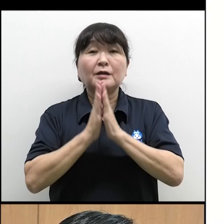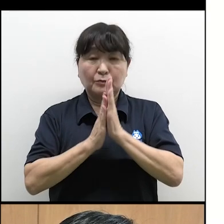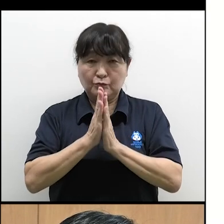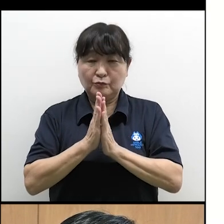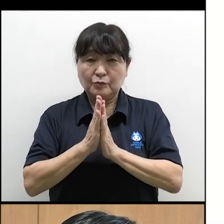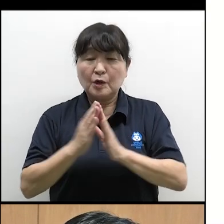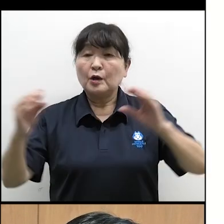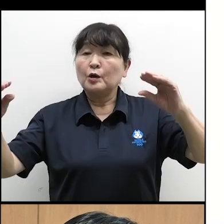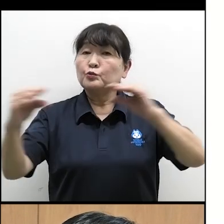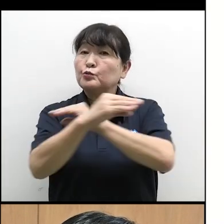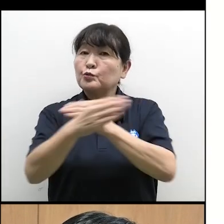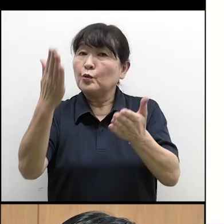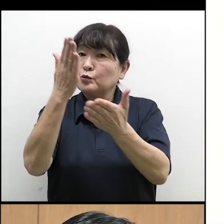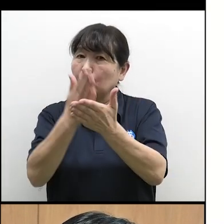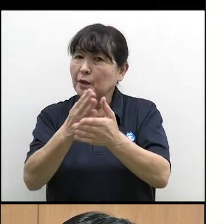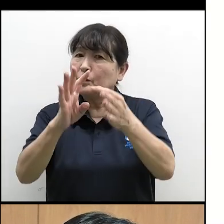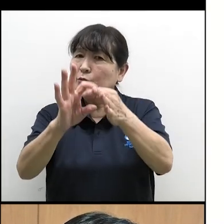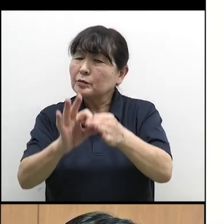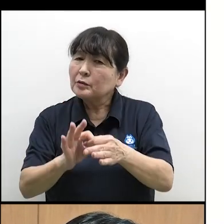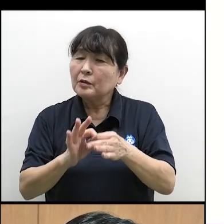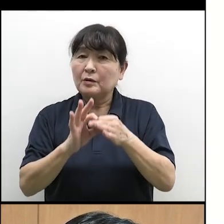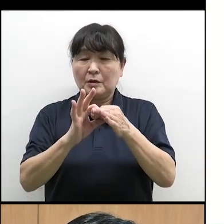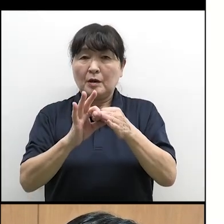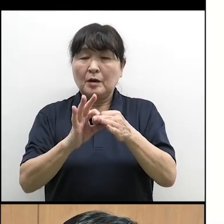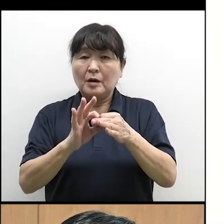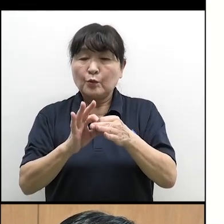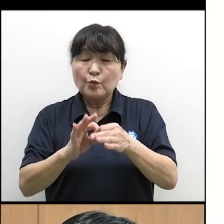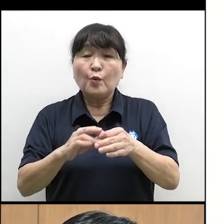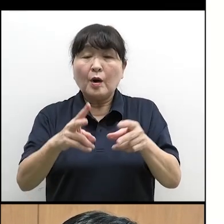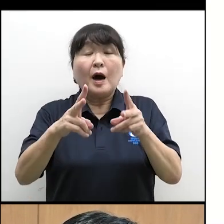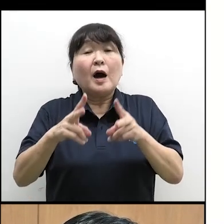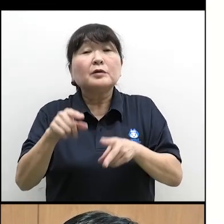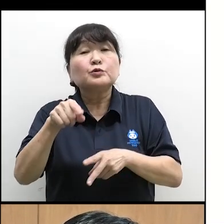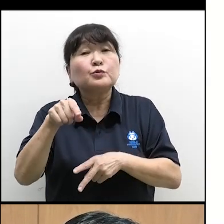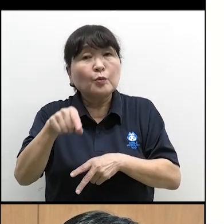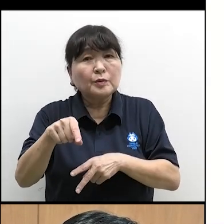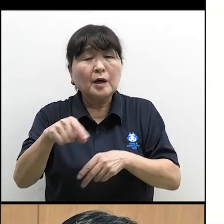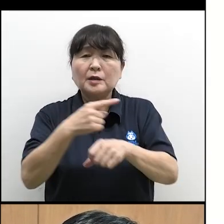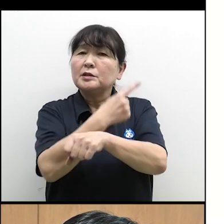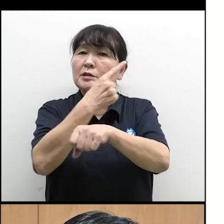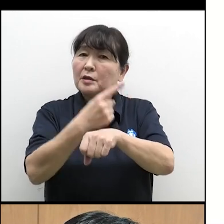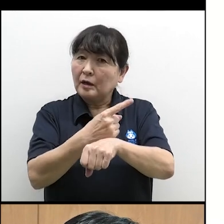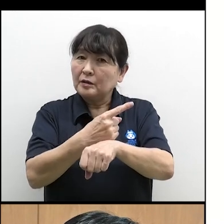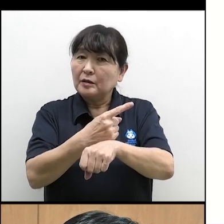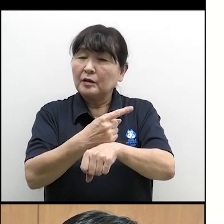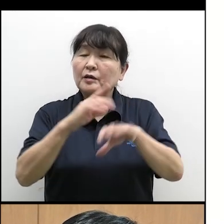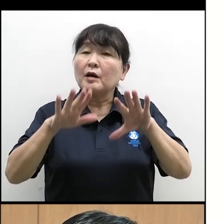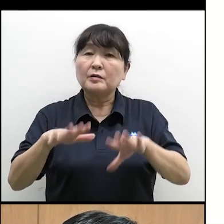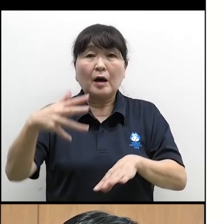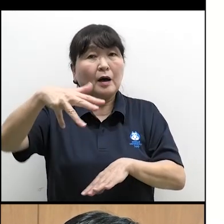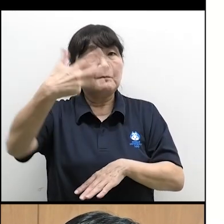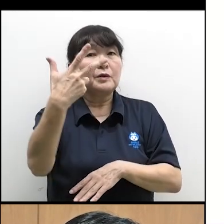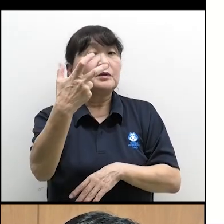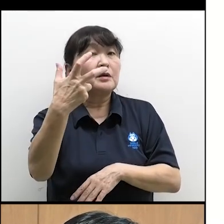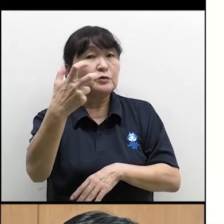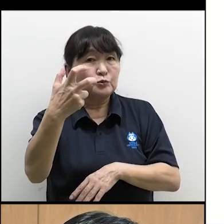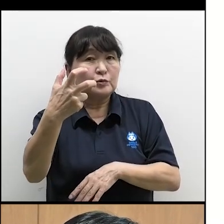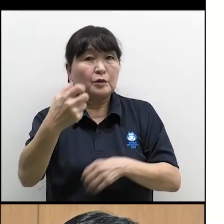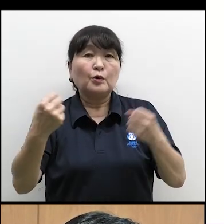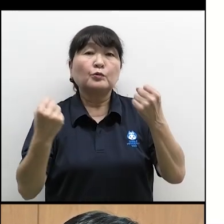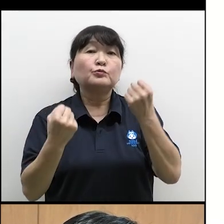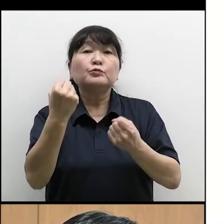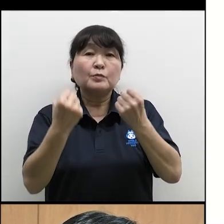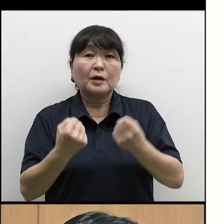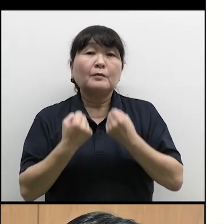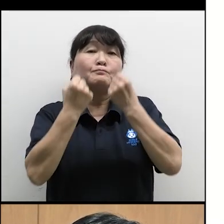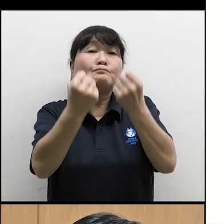う影響でございますが、当然この高松橋ですね、1時間の間に現在870台が東向きに通行し